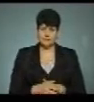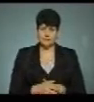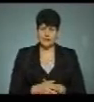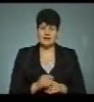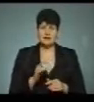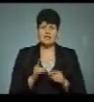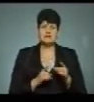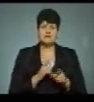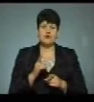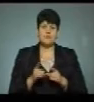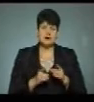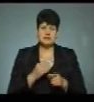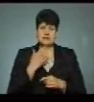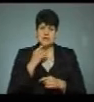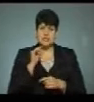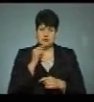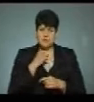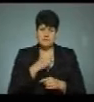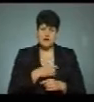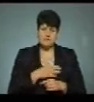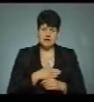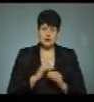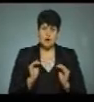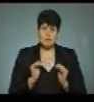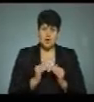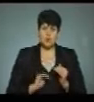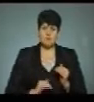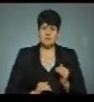національної економіки у бік приватного малого підприємництва.